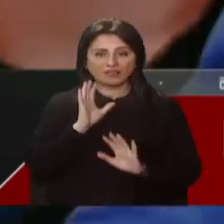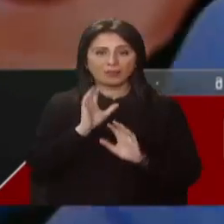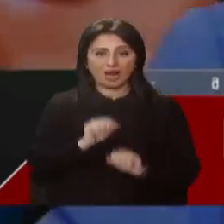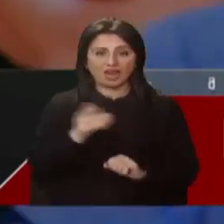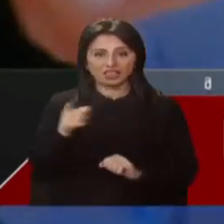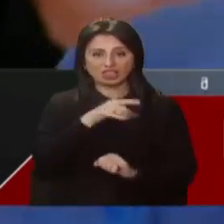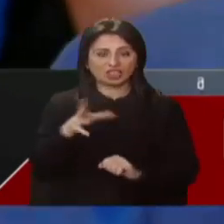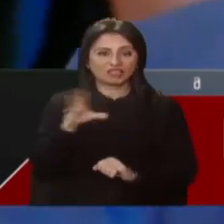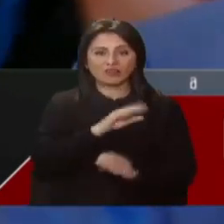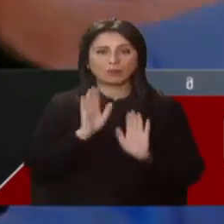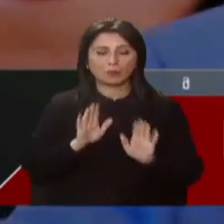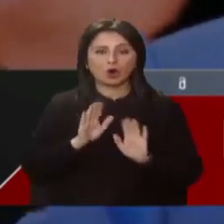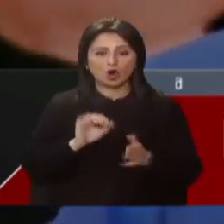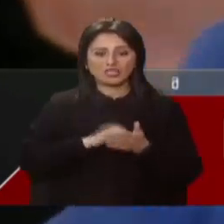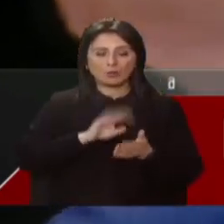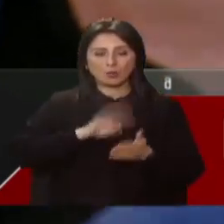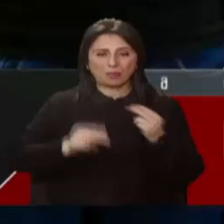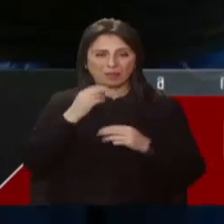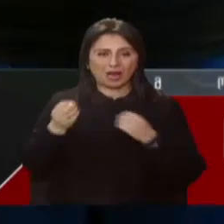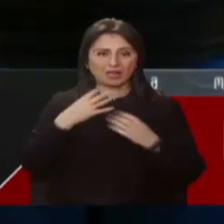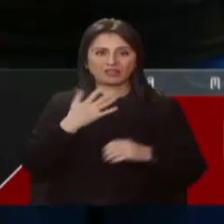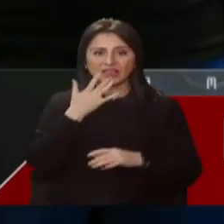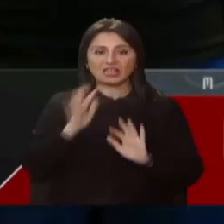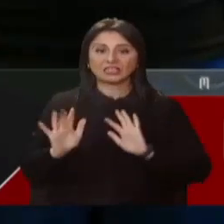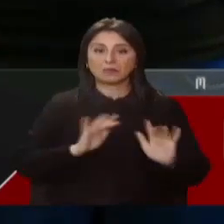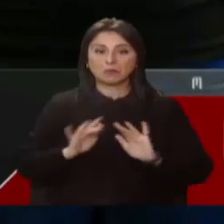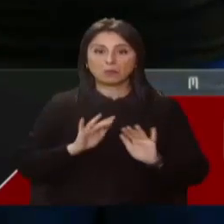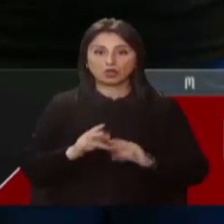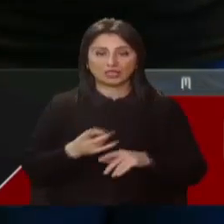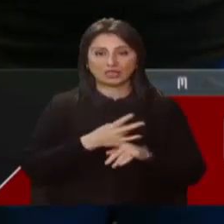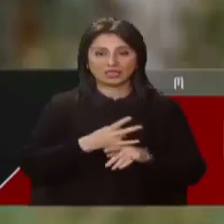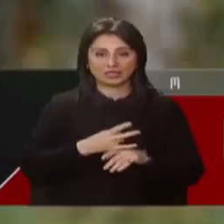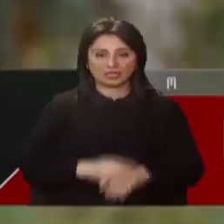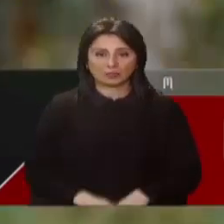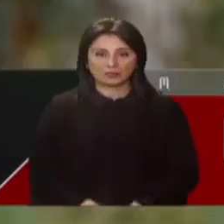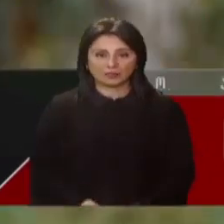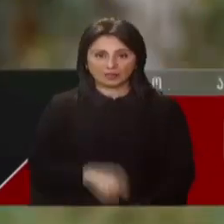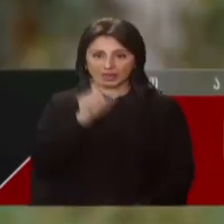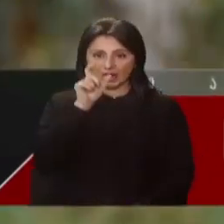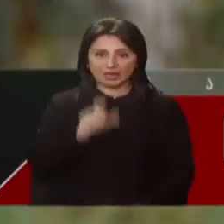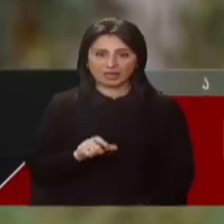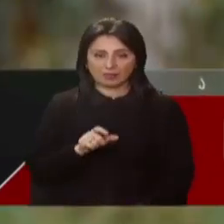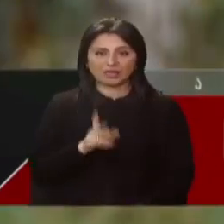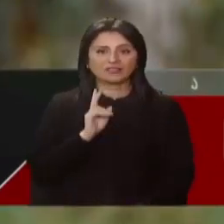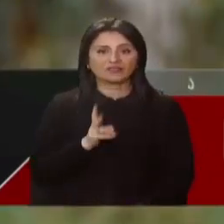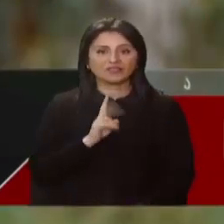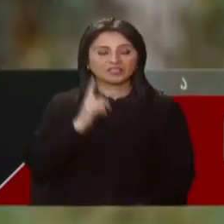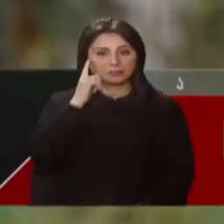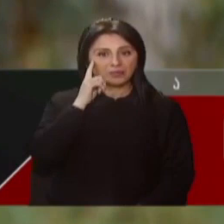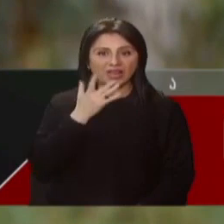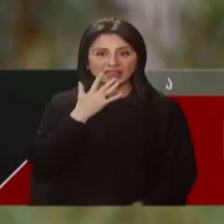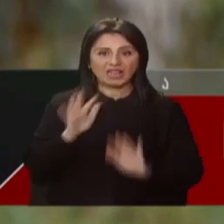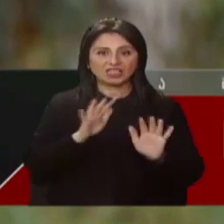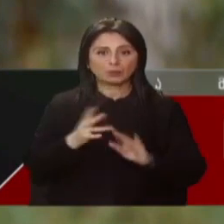მხარდამჭერებისთვის ეს ყველაფერი მხოლოდ უსაფუძვლო ბრალდებებია და ნაციონალური მოძრაობის დაზიანება. ადამიანი, რომელიც ფიქრობს, რომ